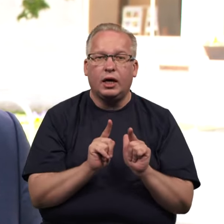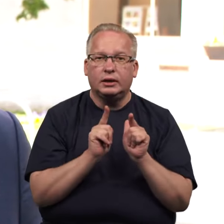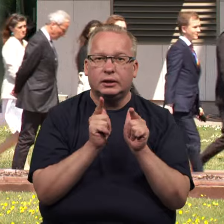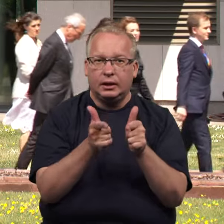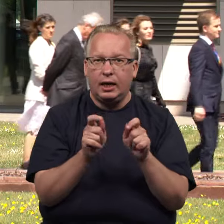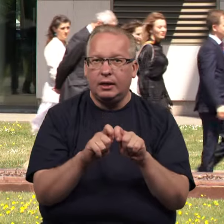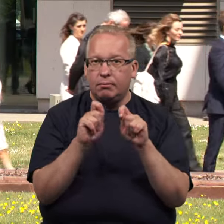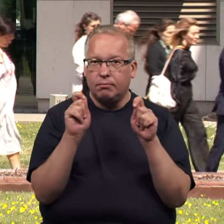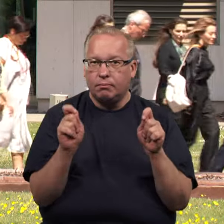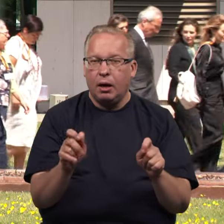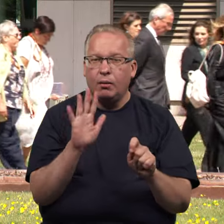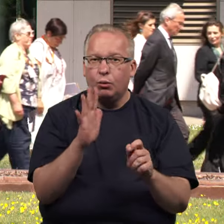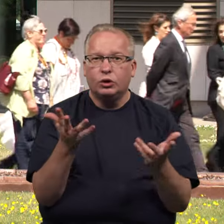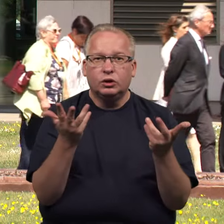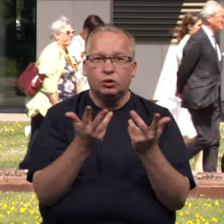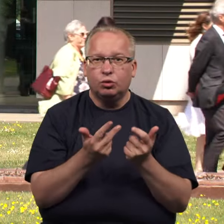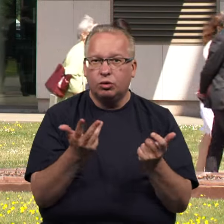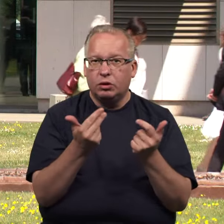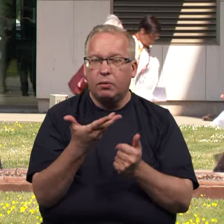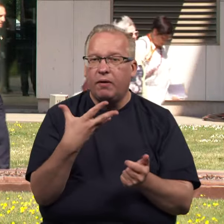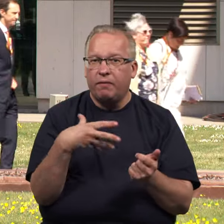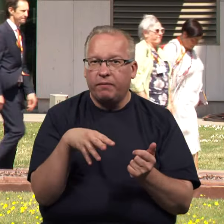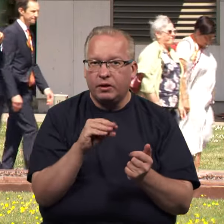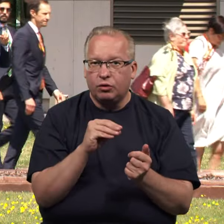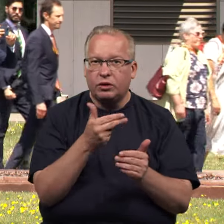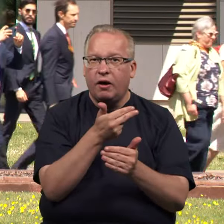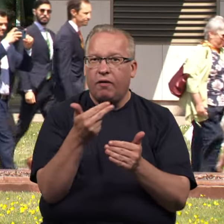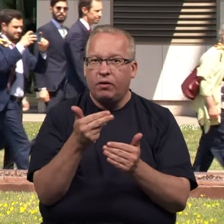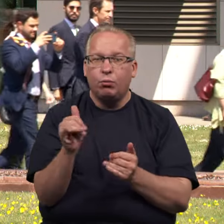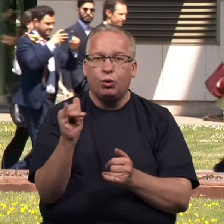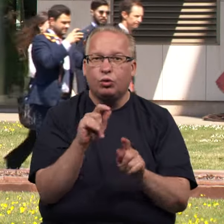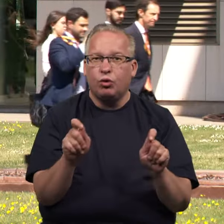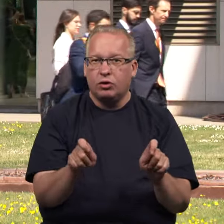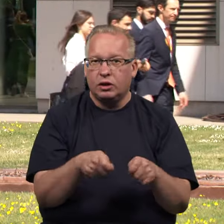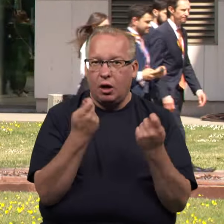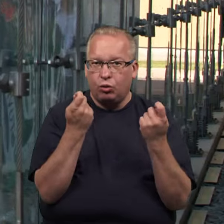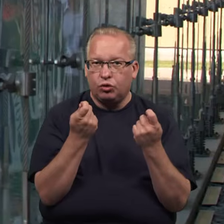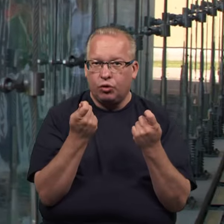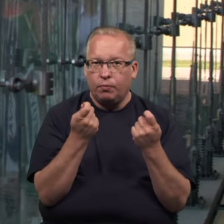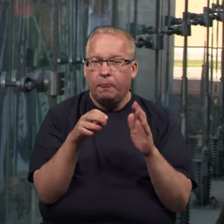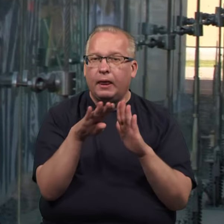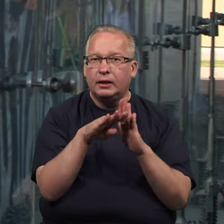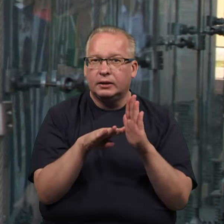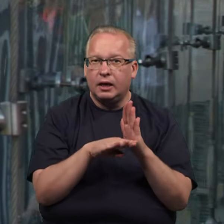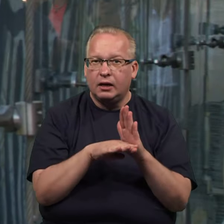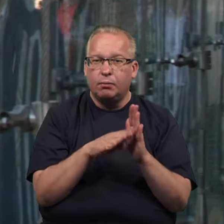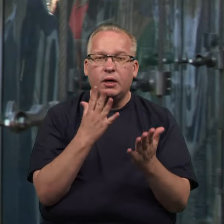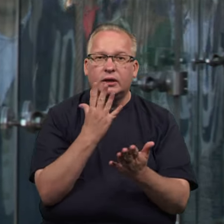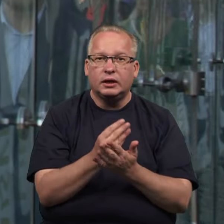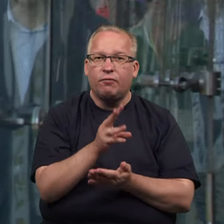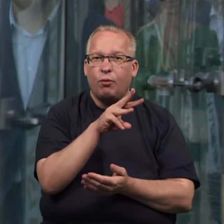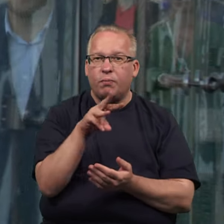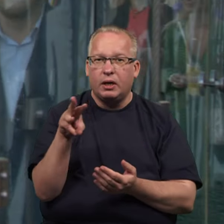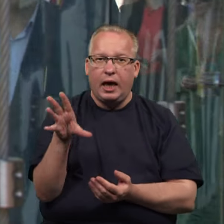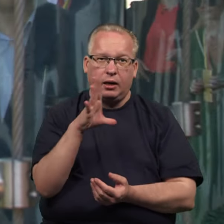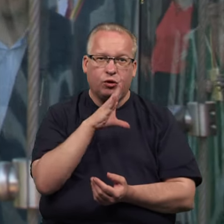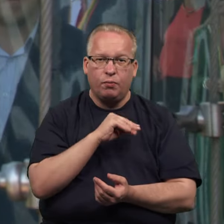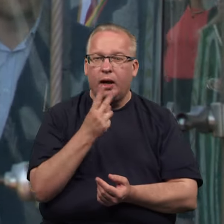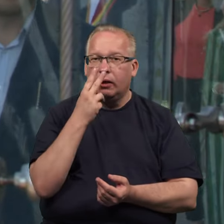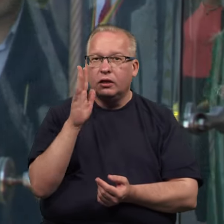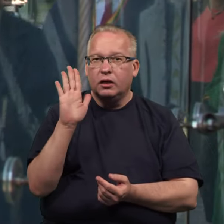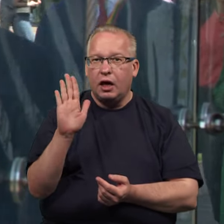bus suskaičiuotos visos firmos, kurios laužo sankcijas, kurios uždirba savo milijardus,